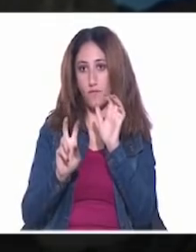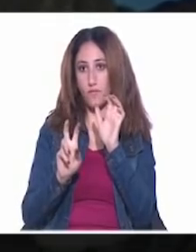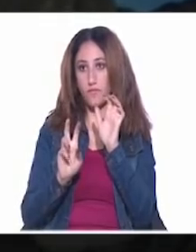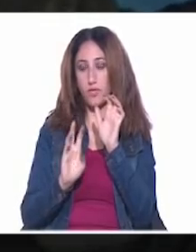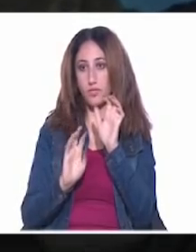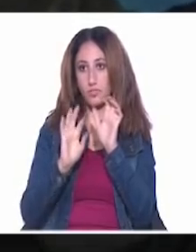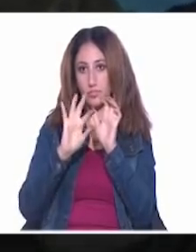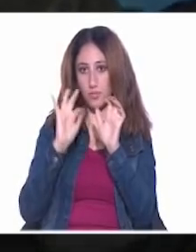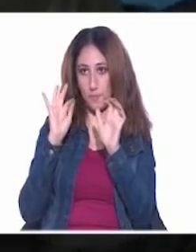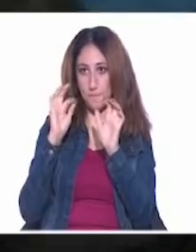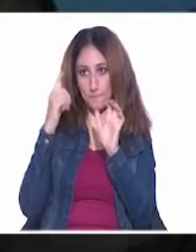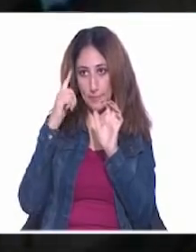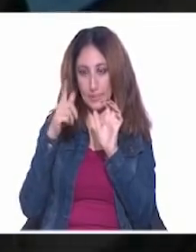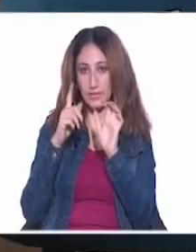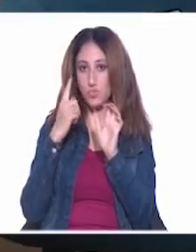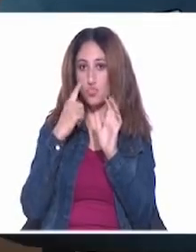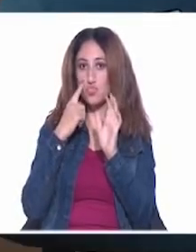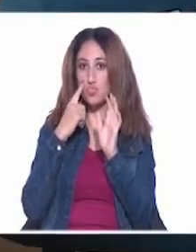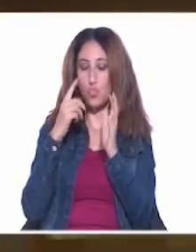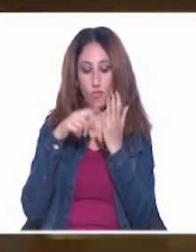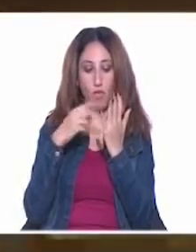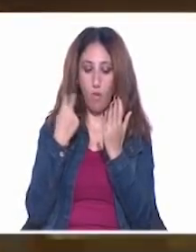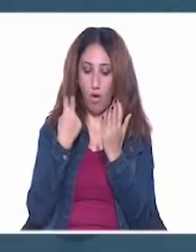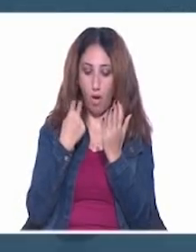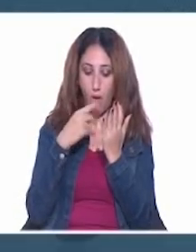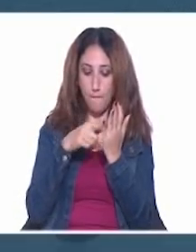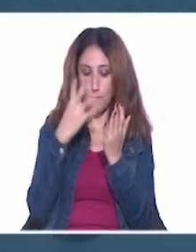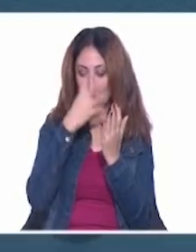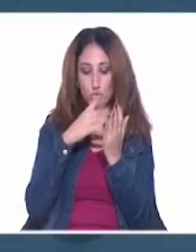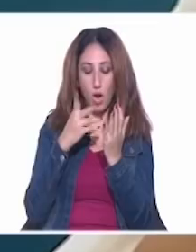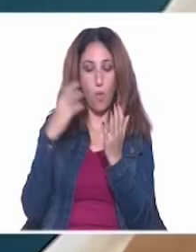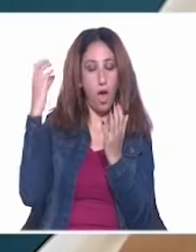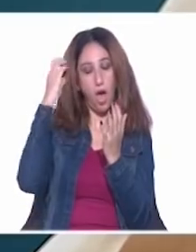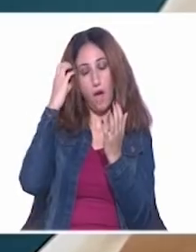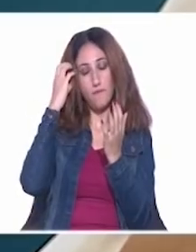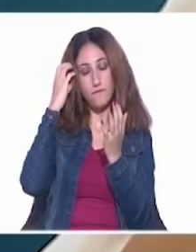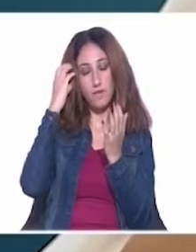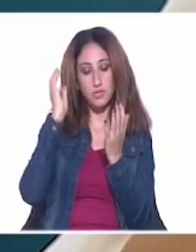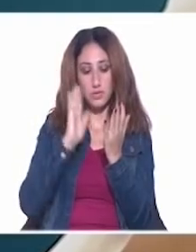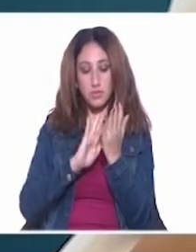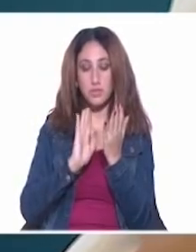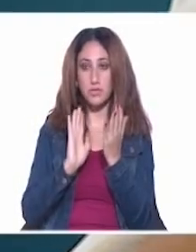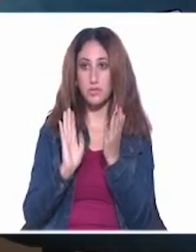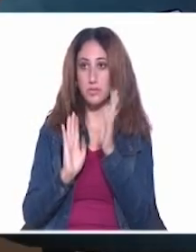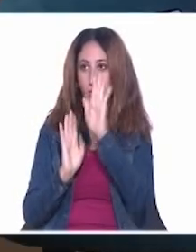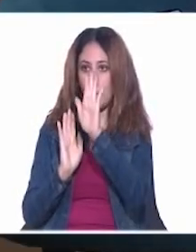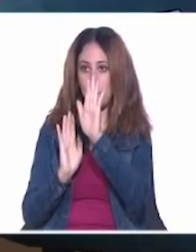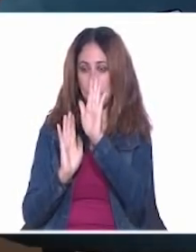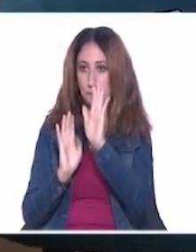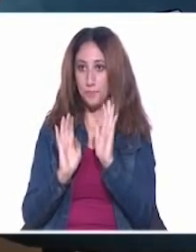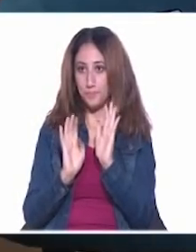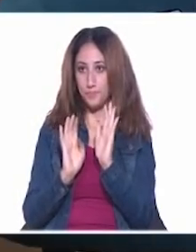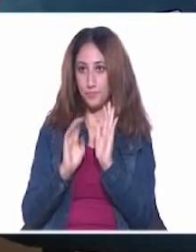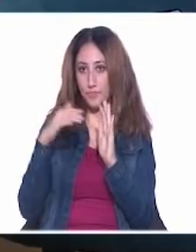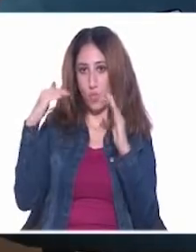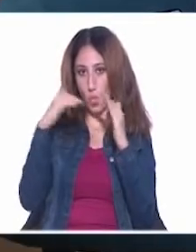الكارت. شوفي وريه للكاميرا من غير ما انا اشوفه. احفظ الكارت والعلامه وكل حاجه. اوكي. اوكي حط الكارت في المكان